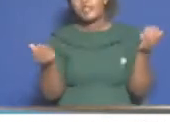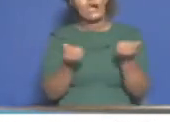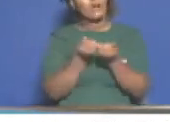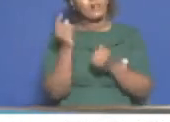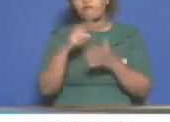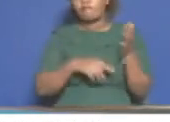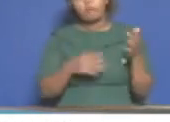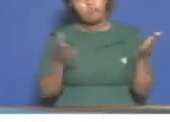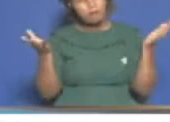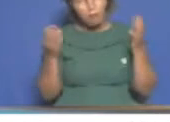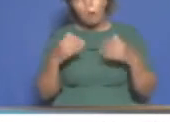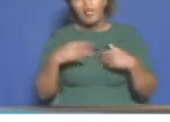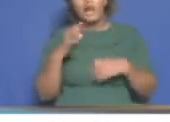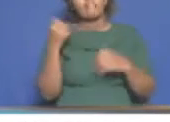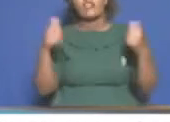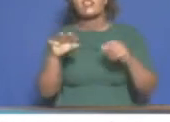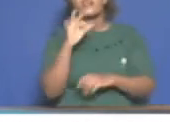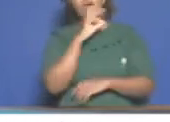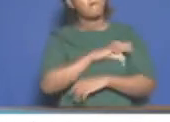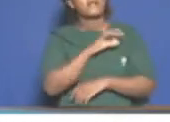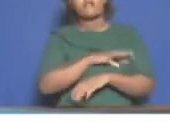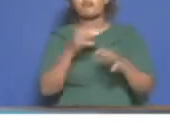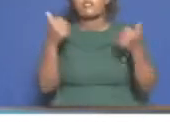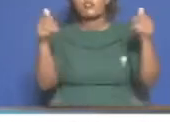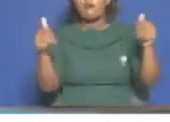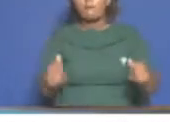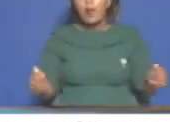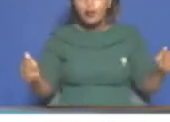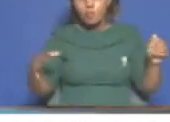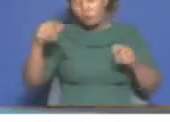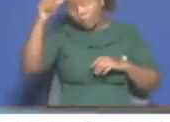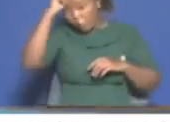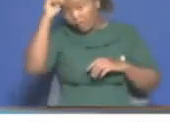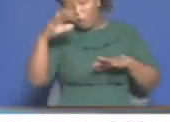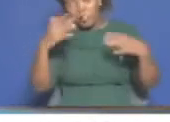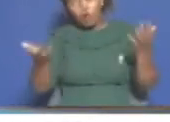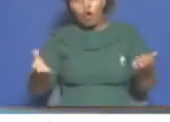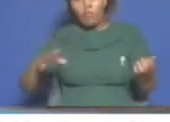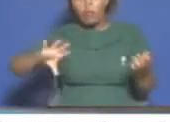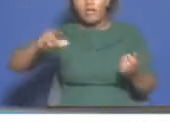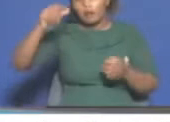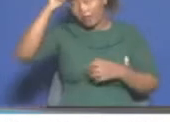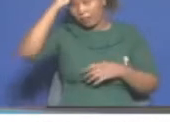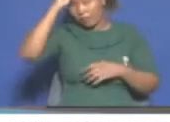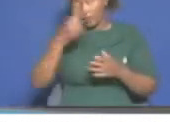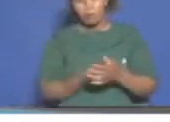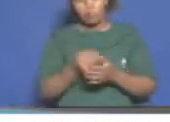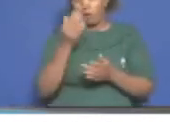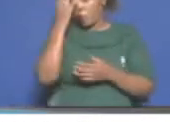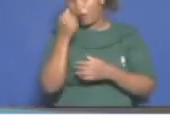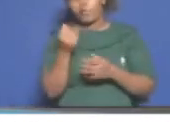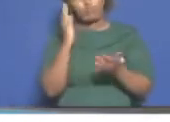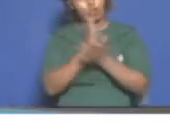hawajapata usaidizi wowote kutoka kwa serikali kuu ama serikali ya county, ili waweze, hata kama hakuna kazi,